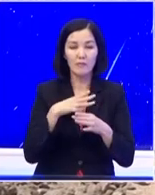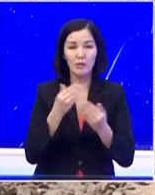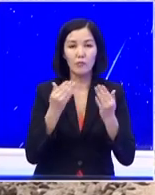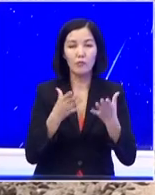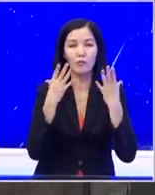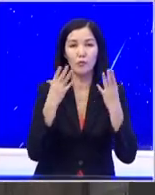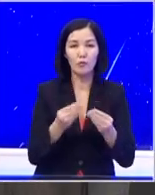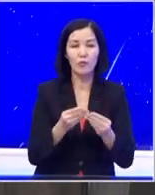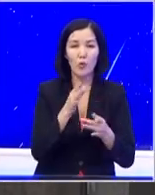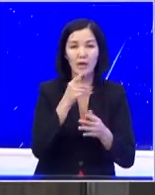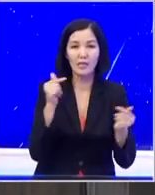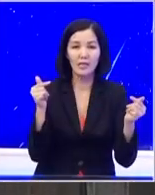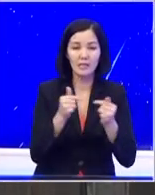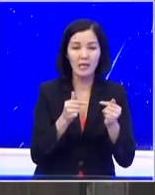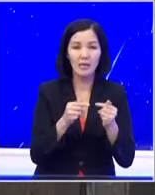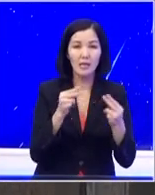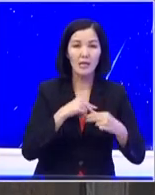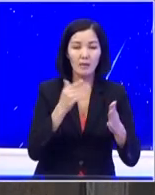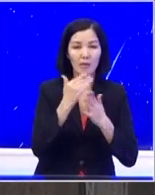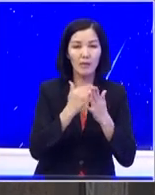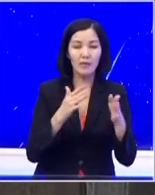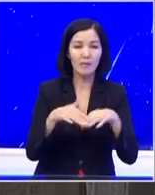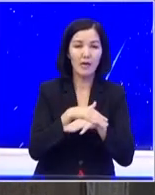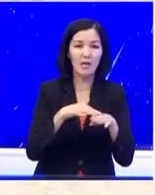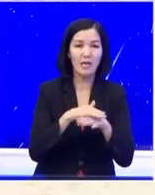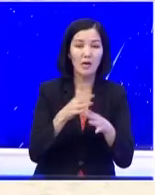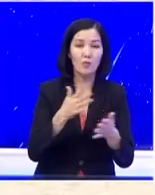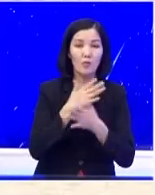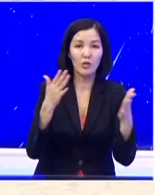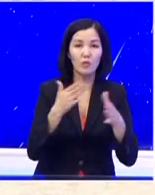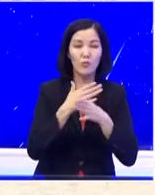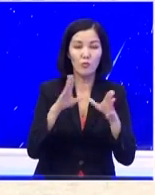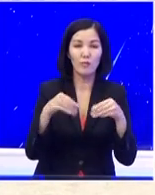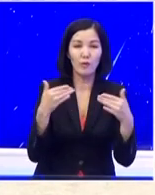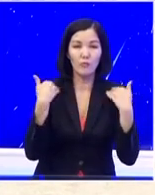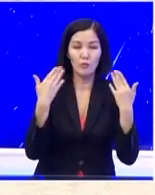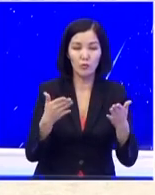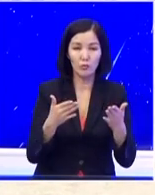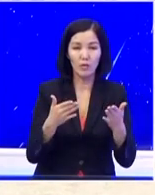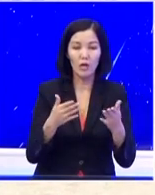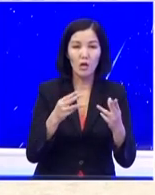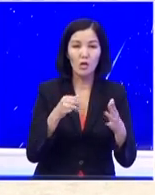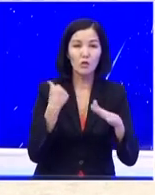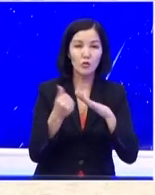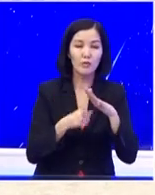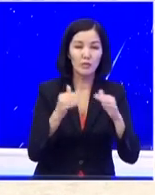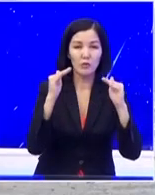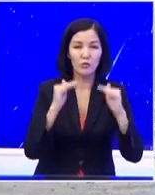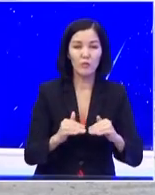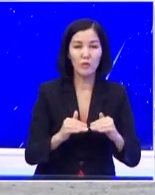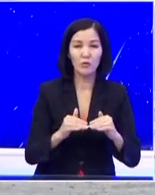Бүгінгі уақыт талабына сай еңбек бағдарламасы халыққа кең ауқымды көмек түрлерін ұсынуда. Бұл жұмыссыздықтың